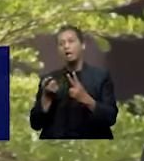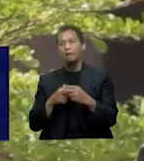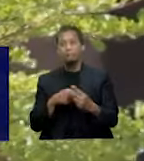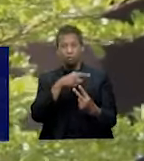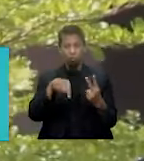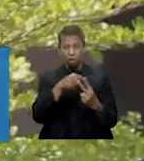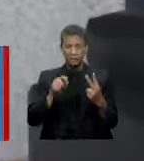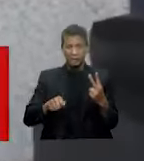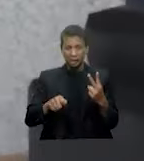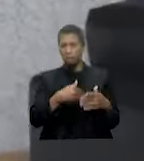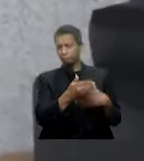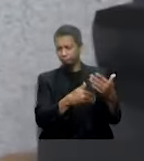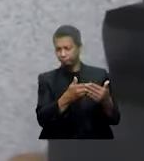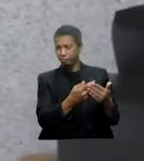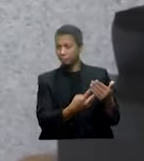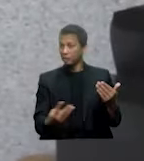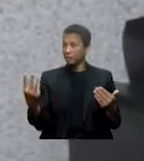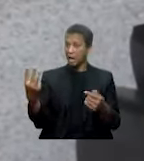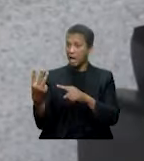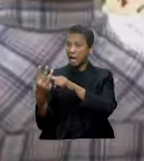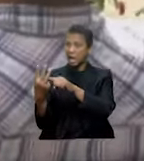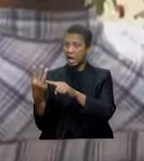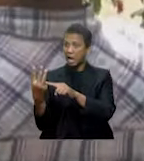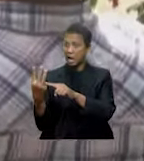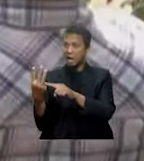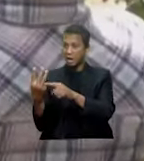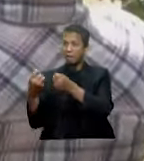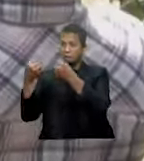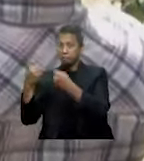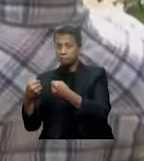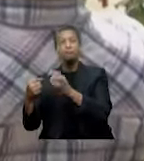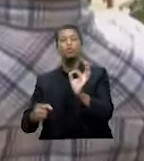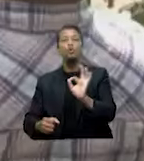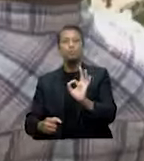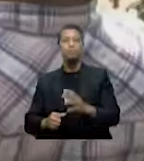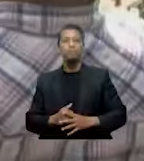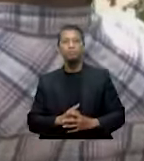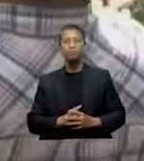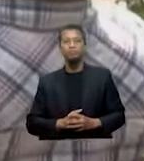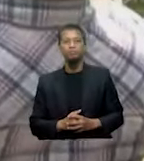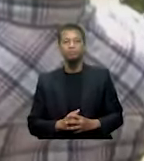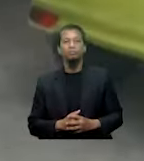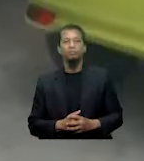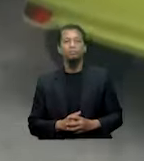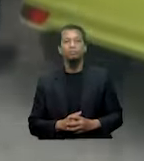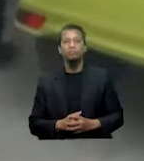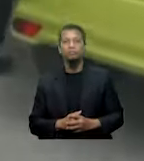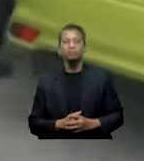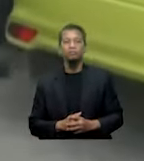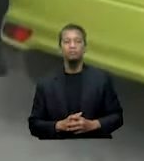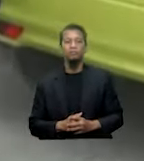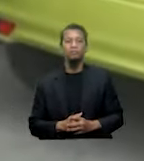sedangkan 3 tersangka lain hingga kini belum dilakukan penahanan. Dari Subang, Jawa Barat, Yudi Herawan, iNews melaporkan.